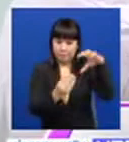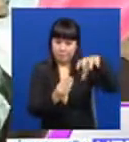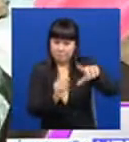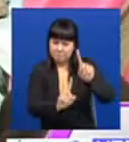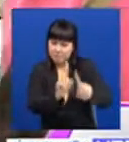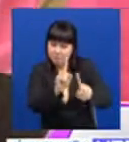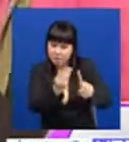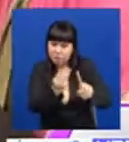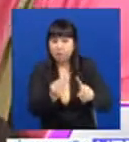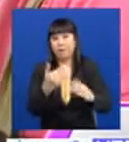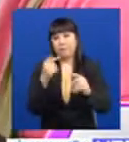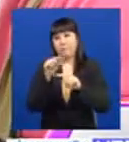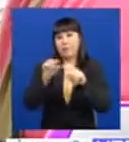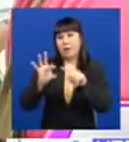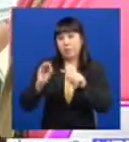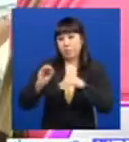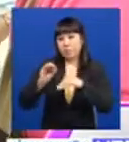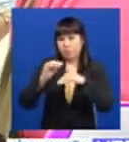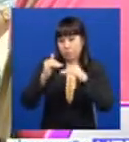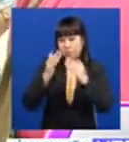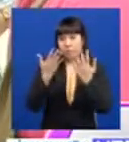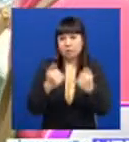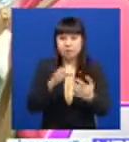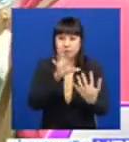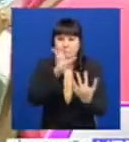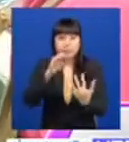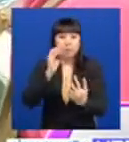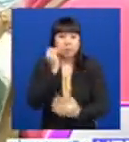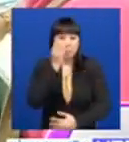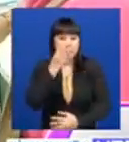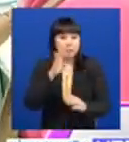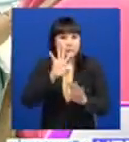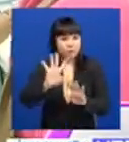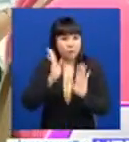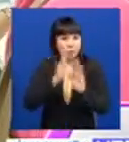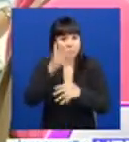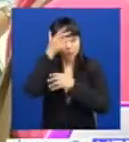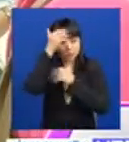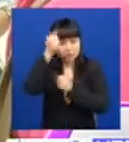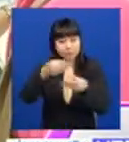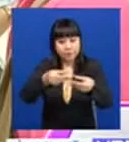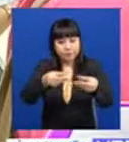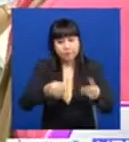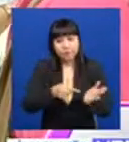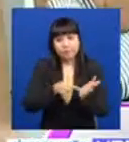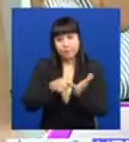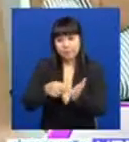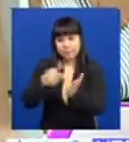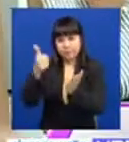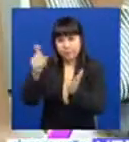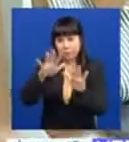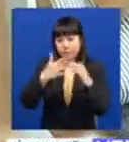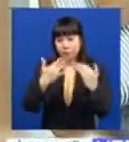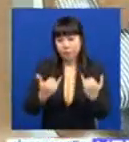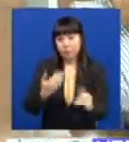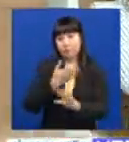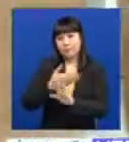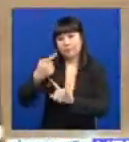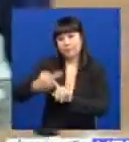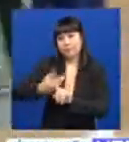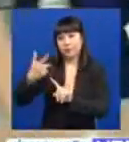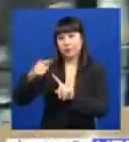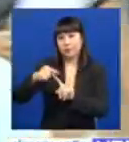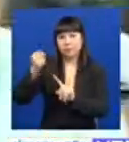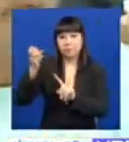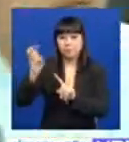และสามารถเลือกอัตราดอกเบี้ยพิเศษ 4แบบลูกค้าที่สนใจสามารถยื่นเอกสารได้ตั้งแต่วันนี้ถึง 16มีนาคม